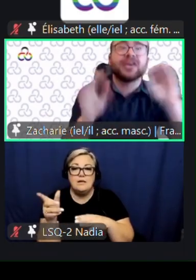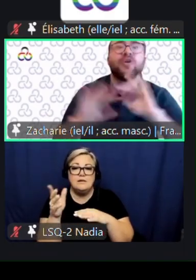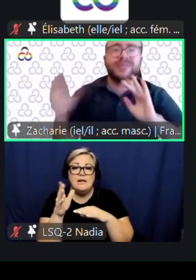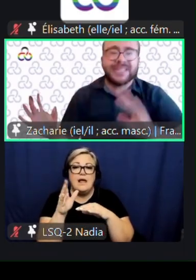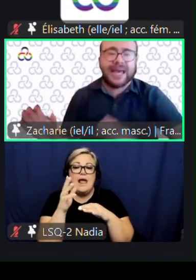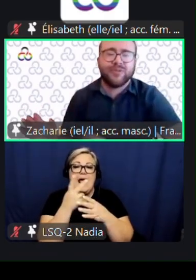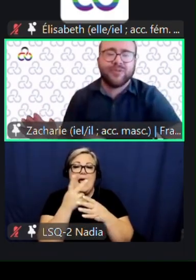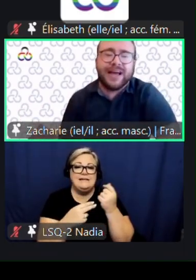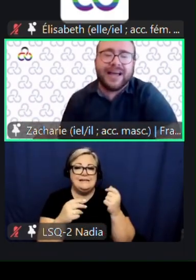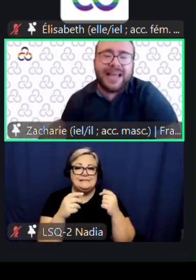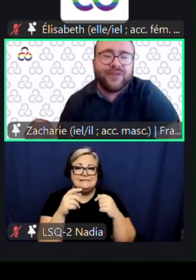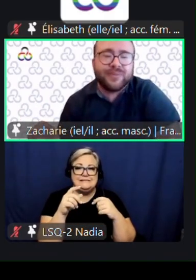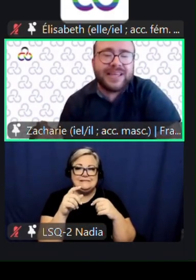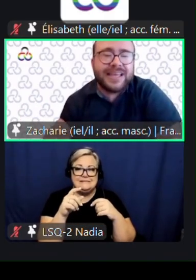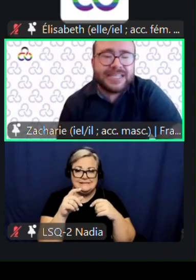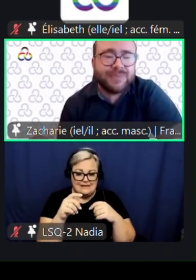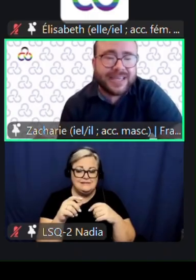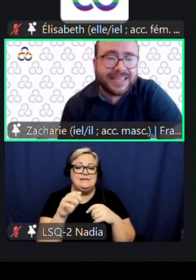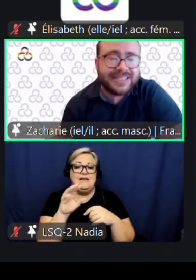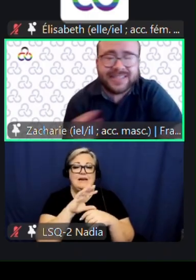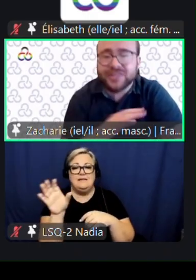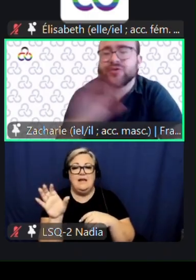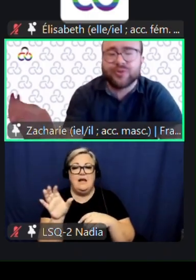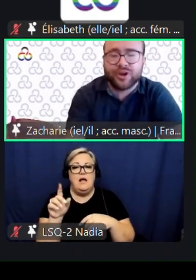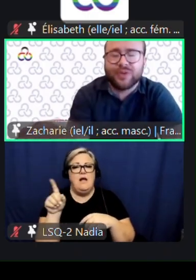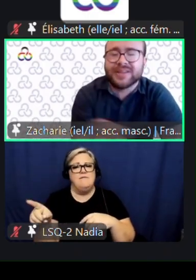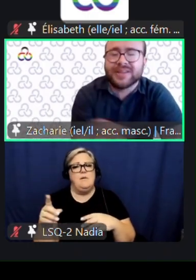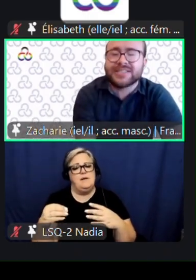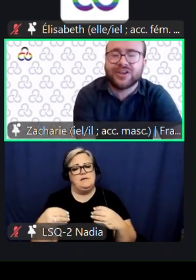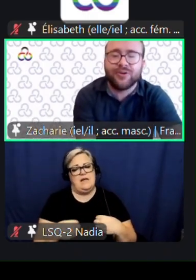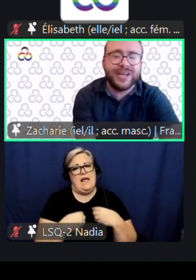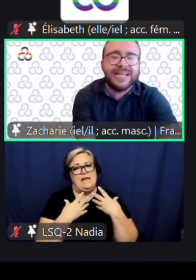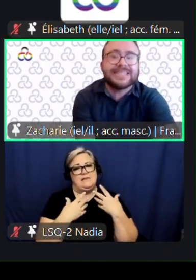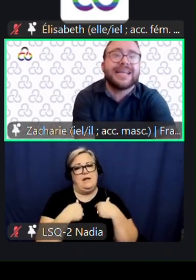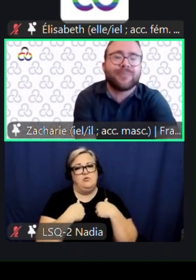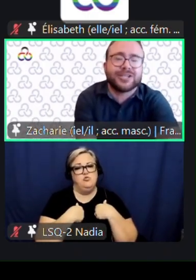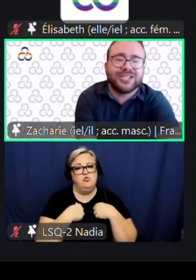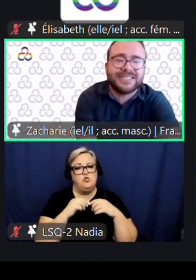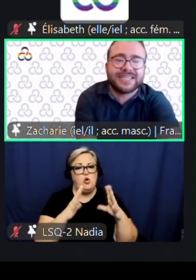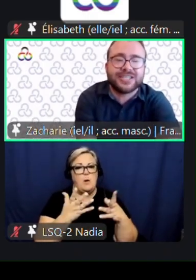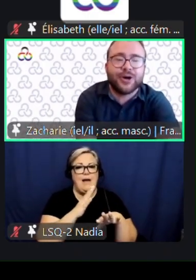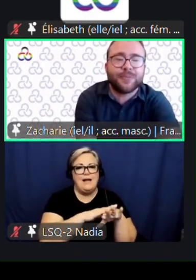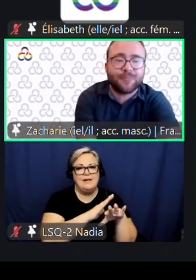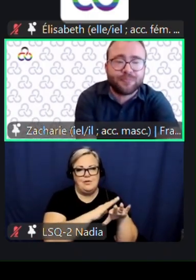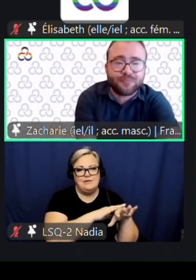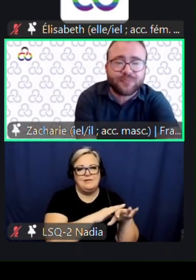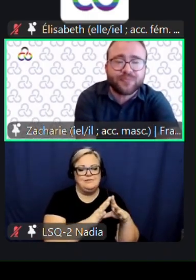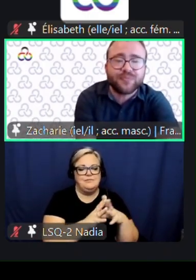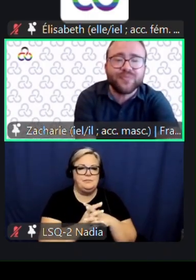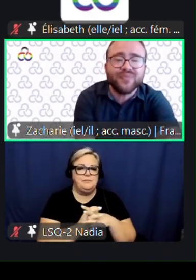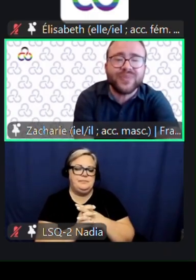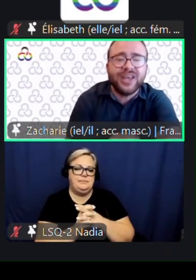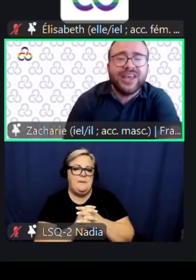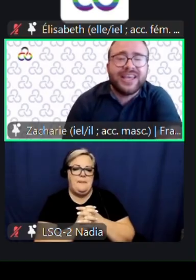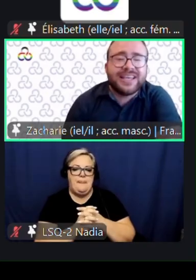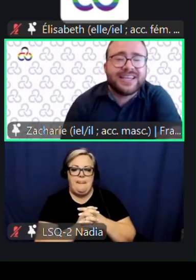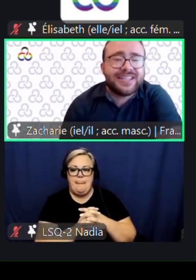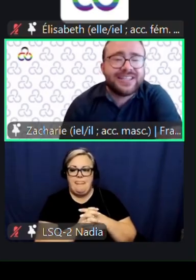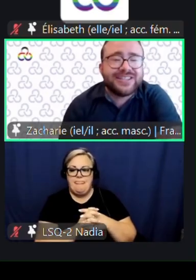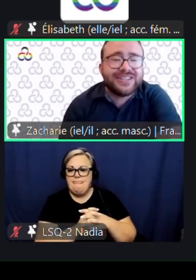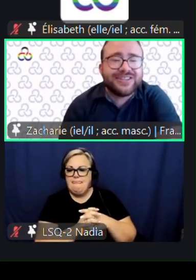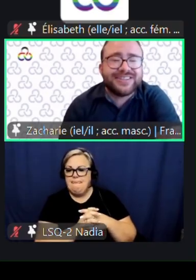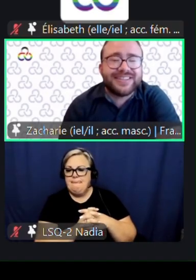Canada, qui a considérablement informé et inspiré certaines de nos recommandations dans la prochaine section.